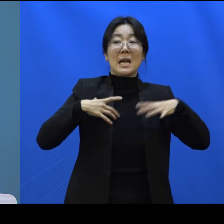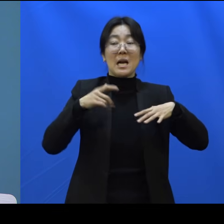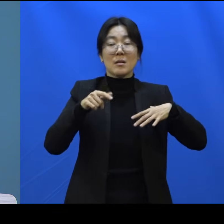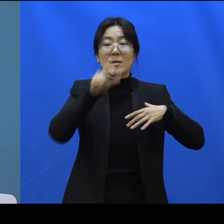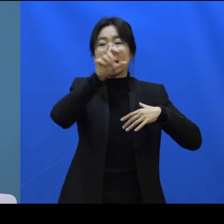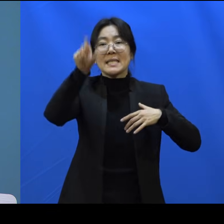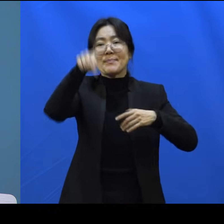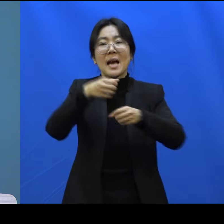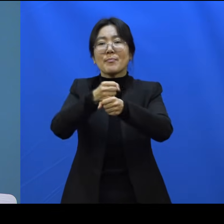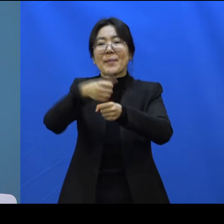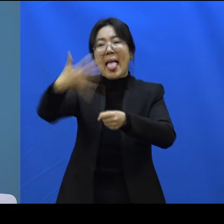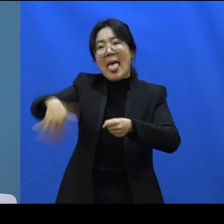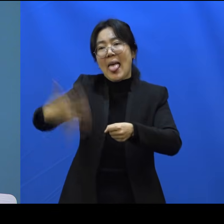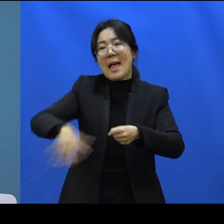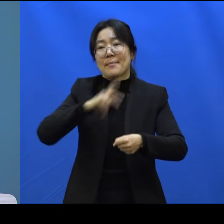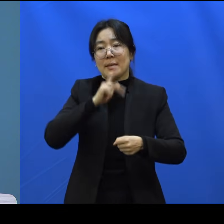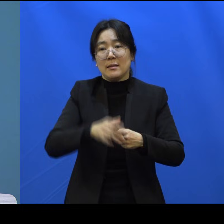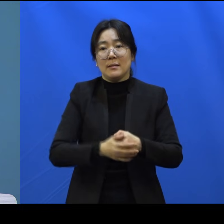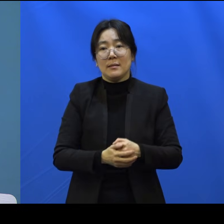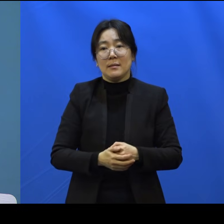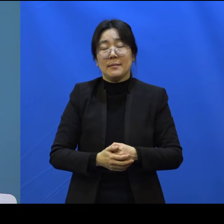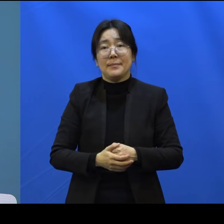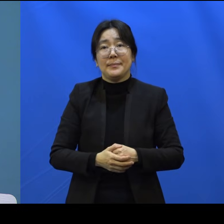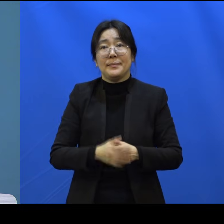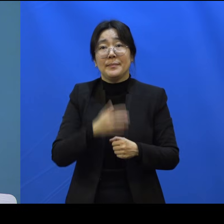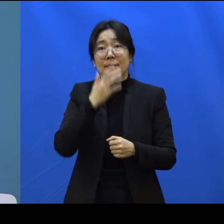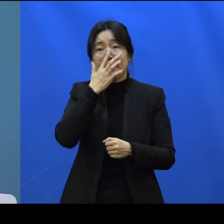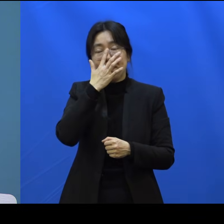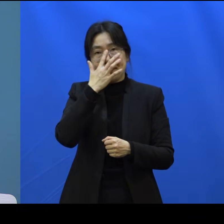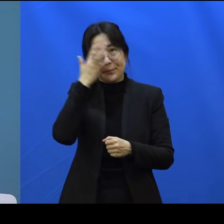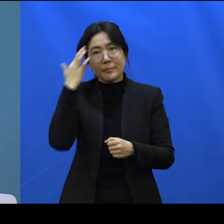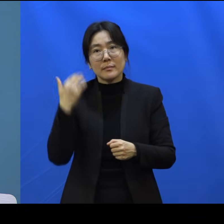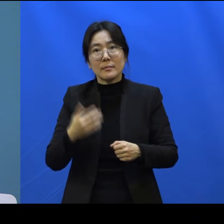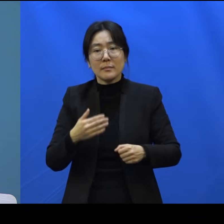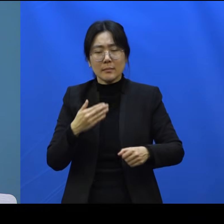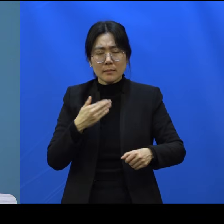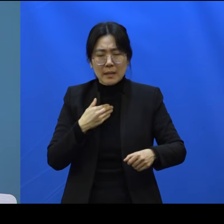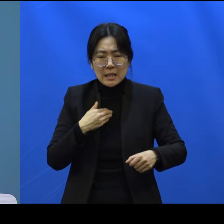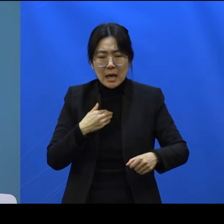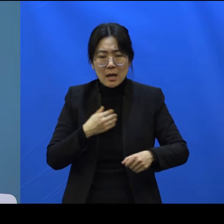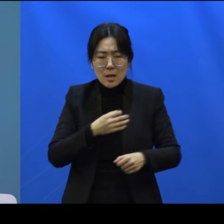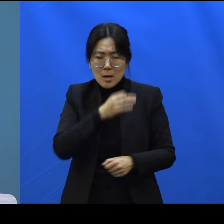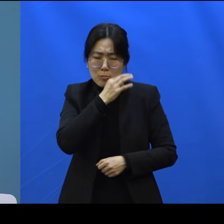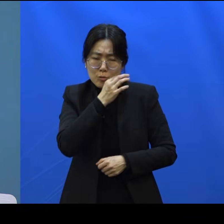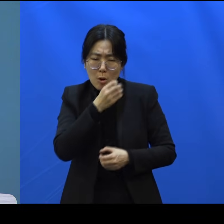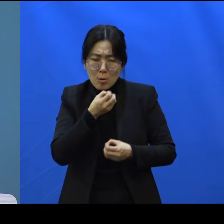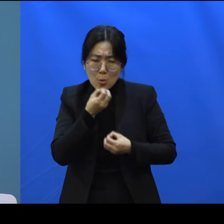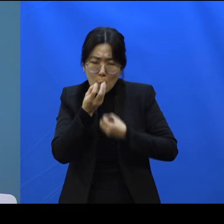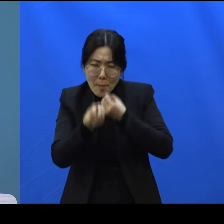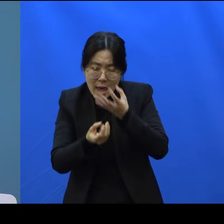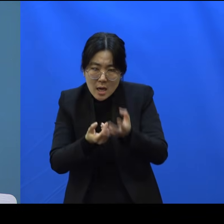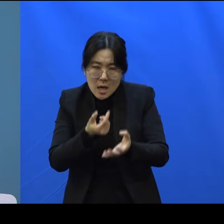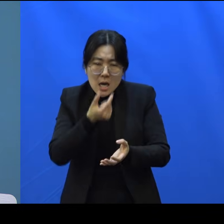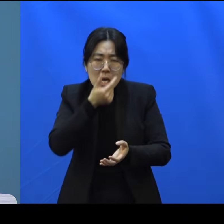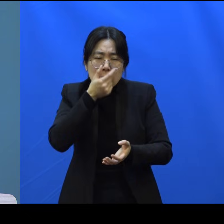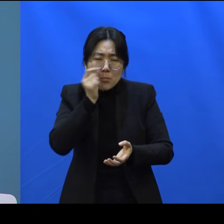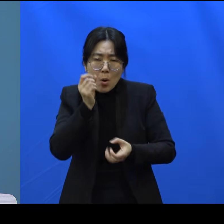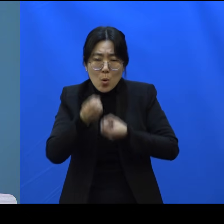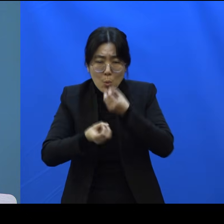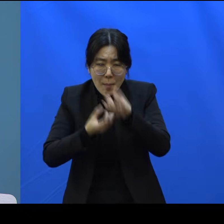약함을 끄집어낼 때 가져올 수 있는 수치감을 내가 그 복음으로 이렇게 극복했기